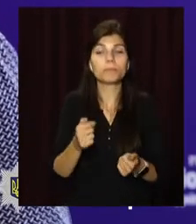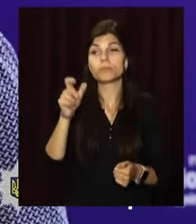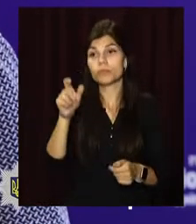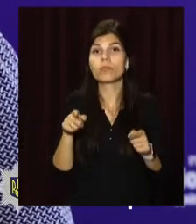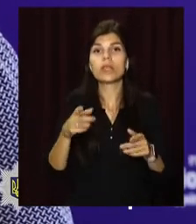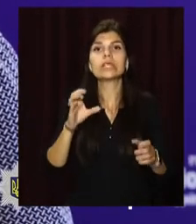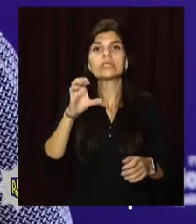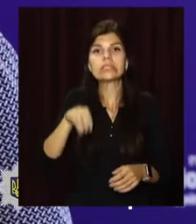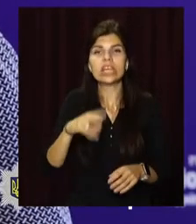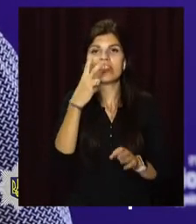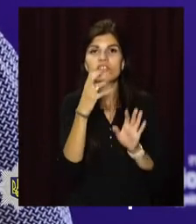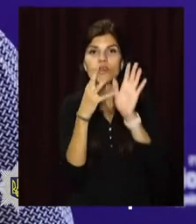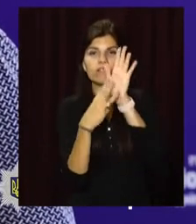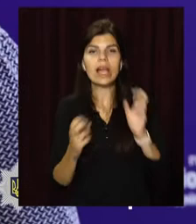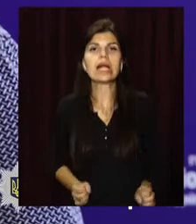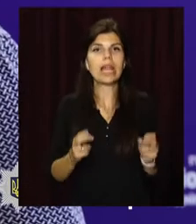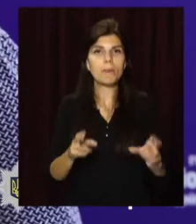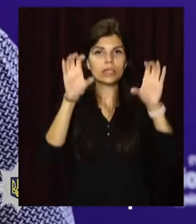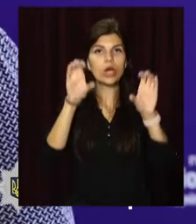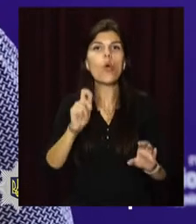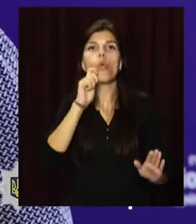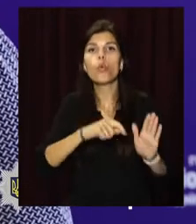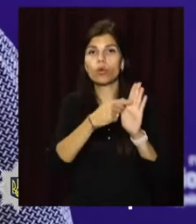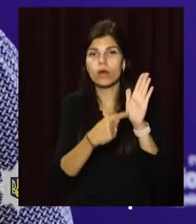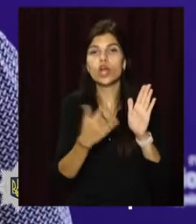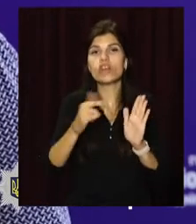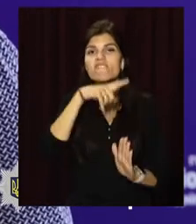статті 208 Кримінально-процесуального кодексу.